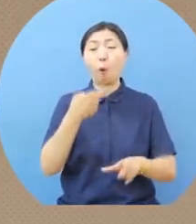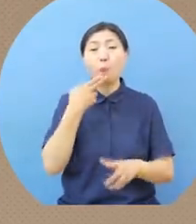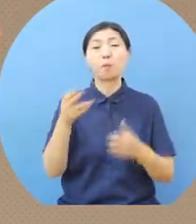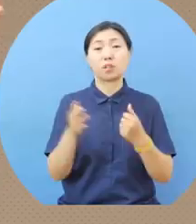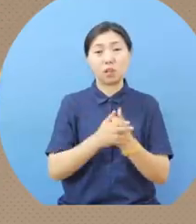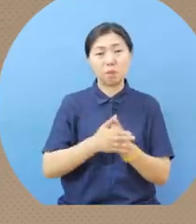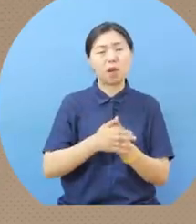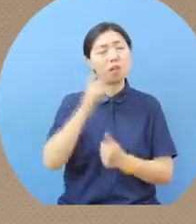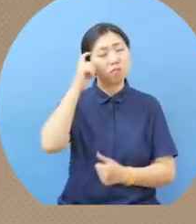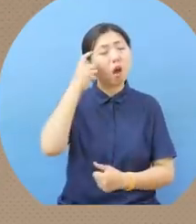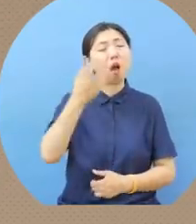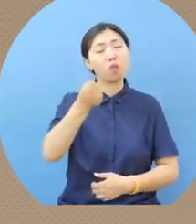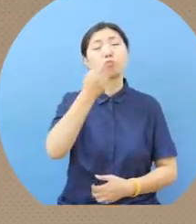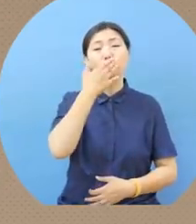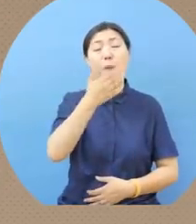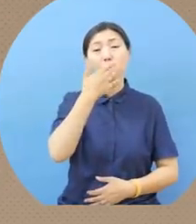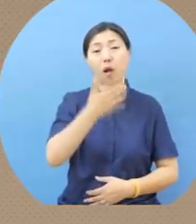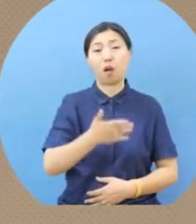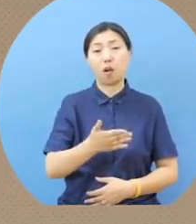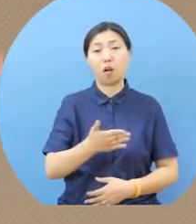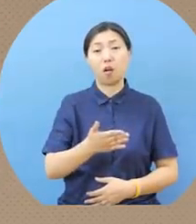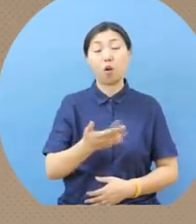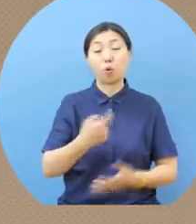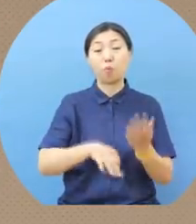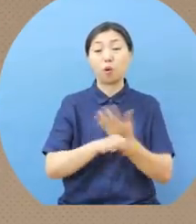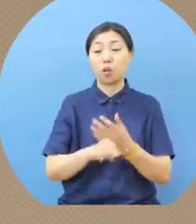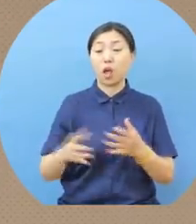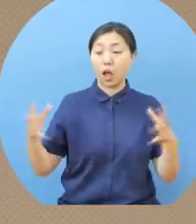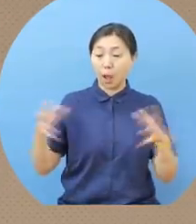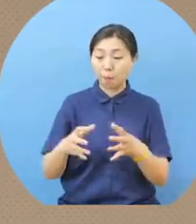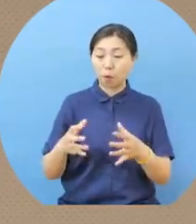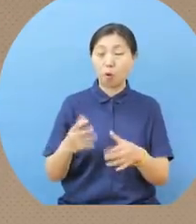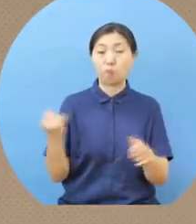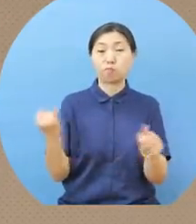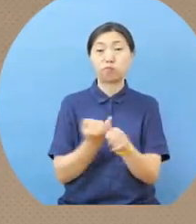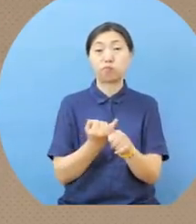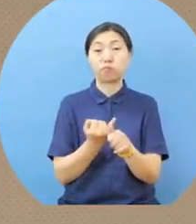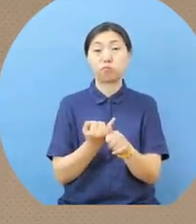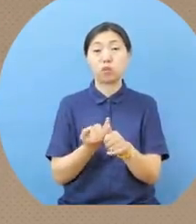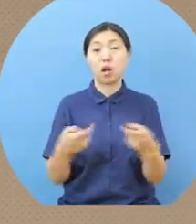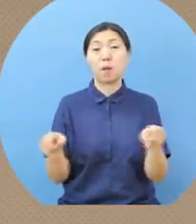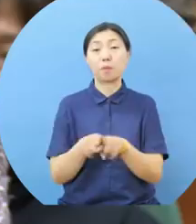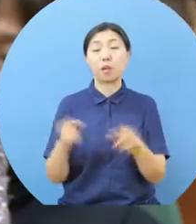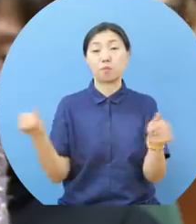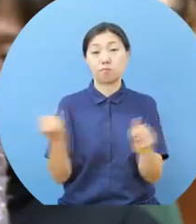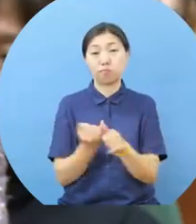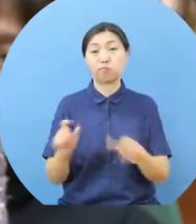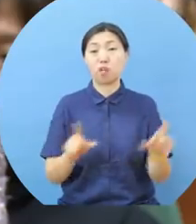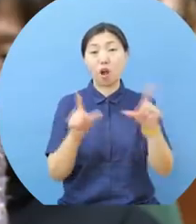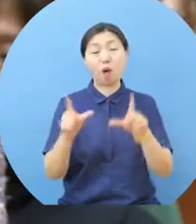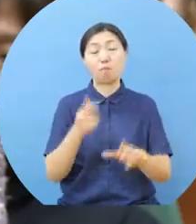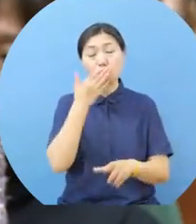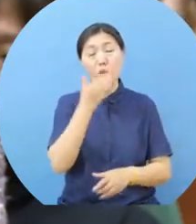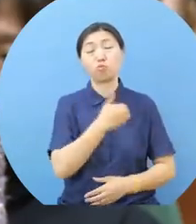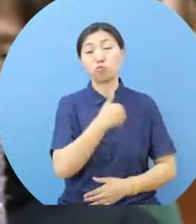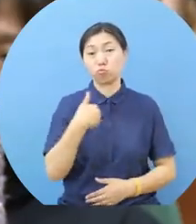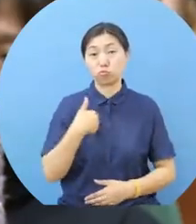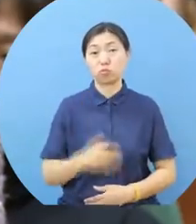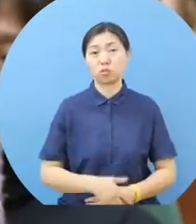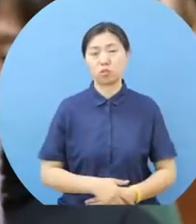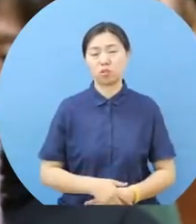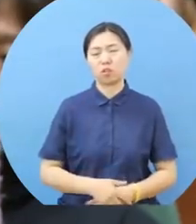안 사니까 애가 그렇게 생각할 수 있는데 혼자 그 집에 살면 되잖아 근데 살기가